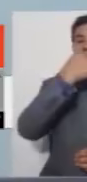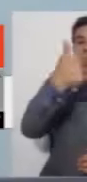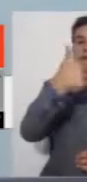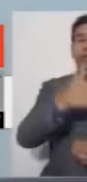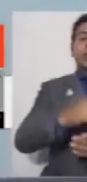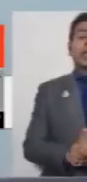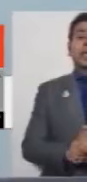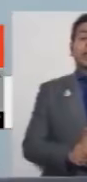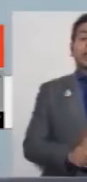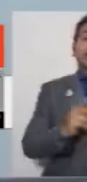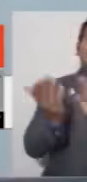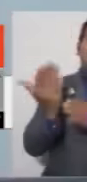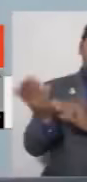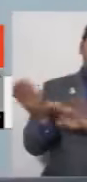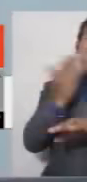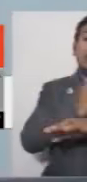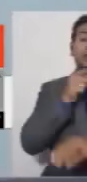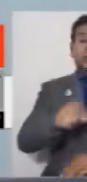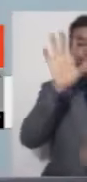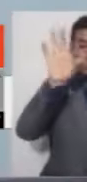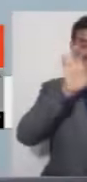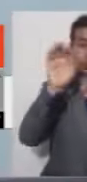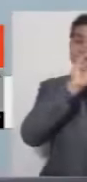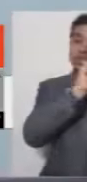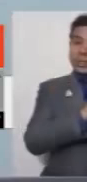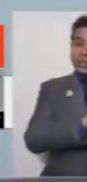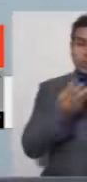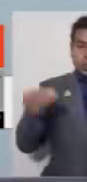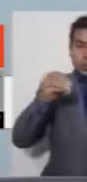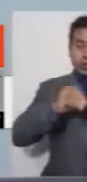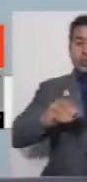হয়েছে 4968টি, যা আগের দিনের তুলনায়